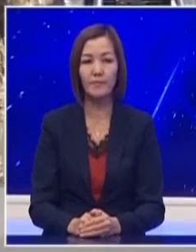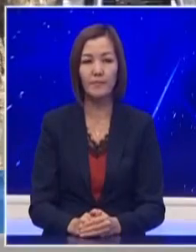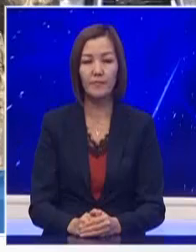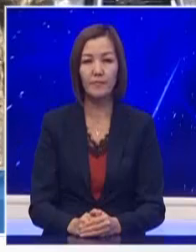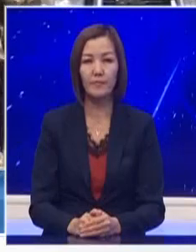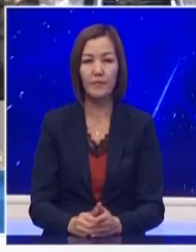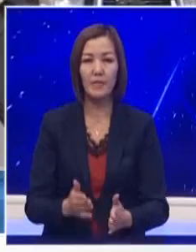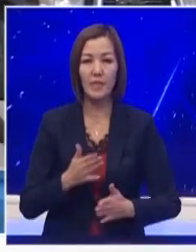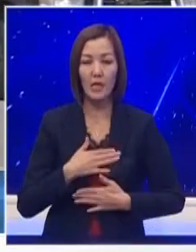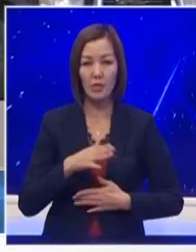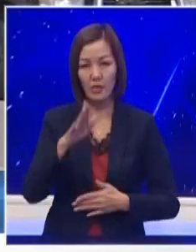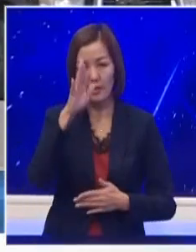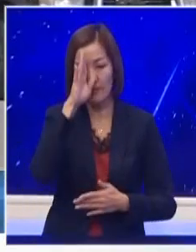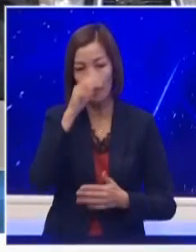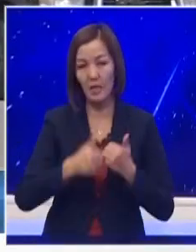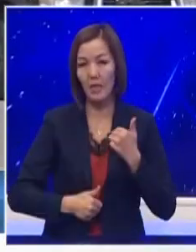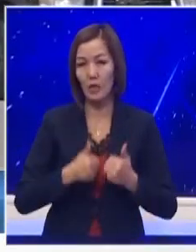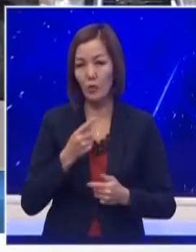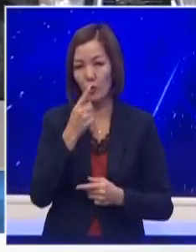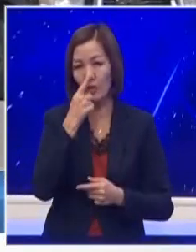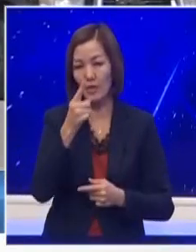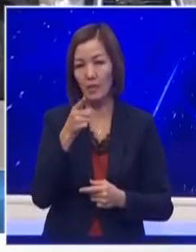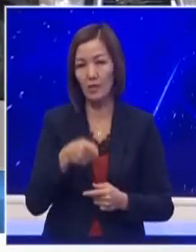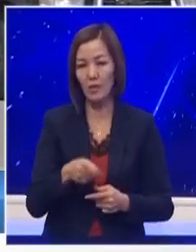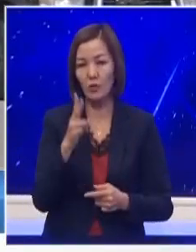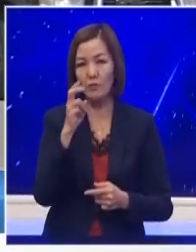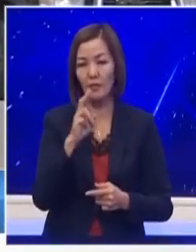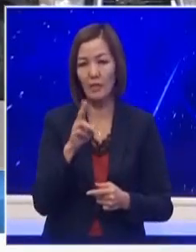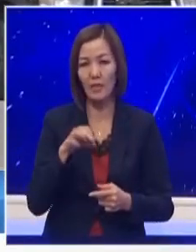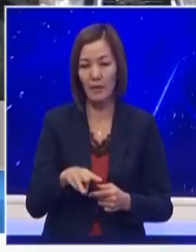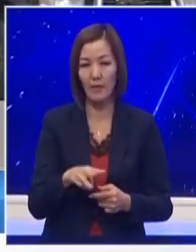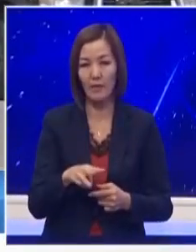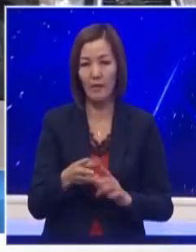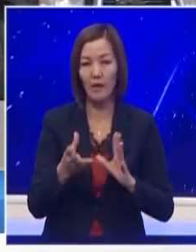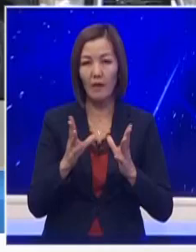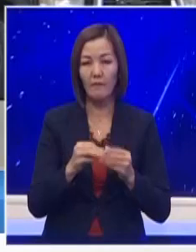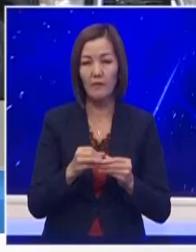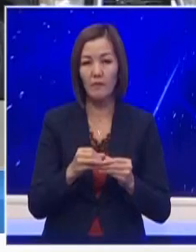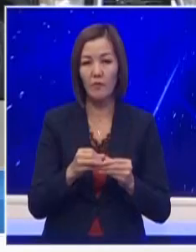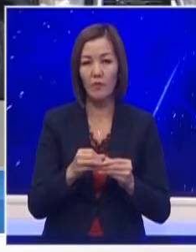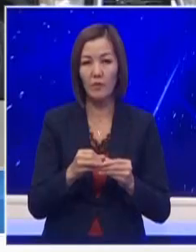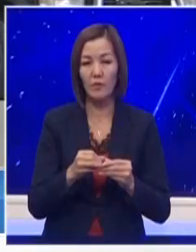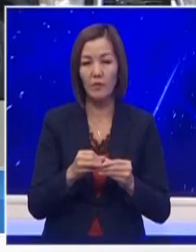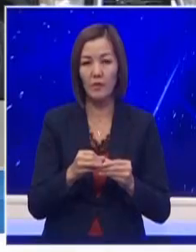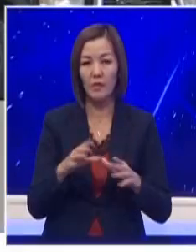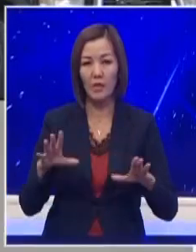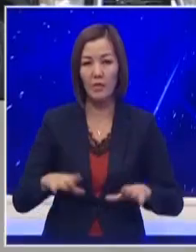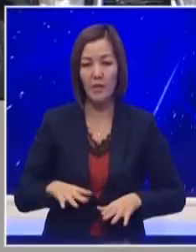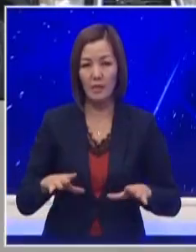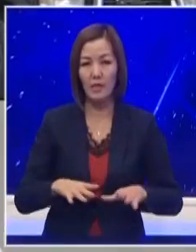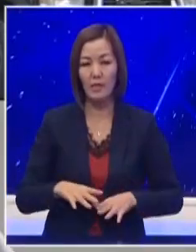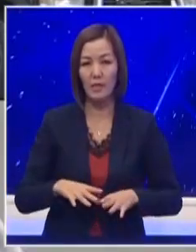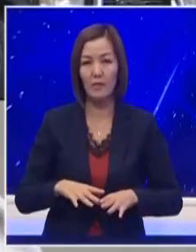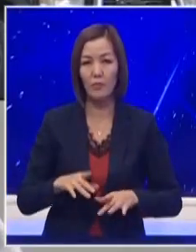наши ребята достойно прошли этот длинный путь в 1200 км на протяжении всего марафона наши наездники не раз